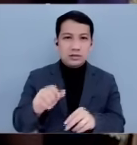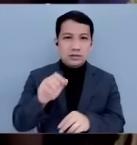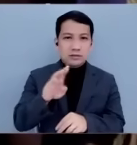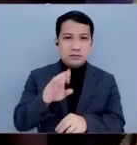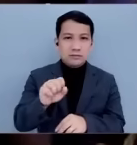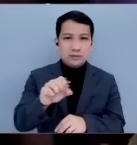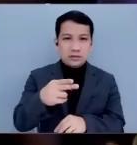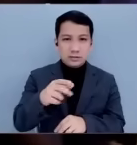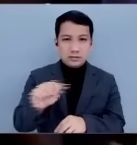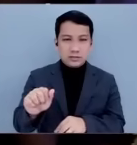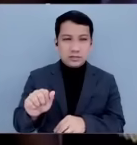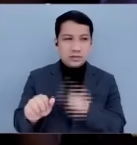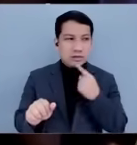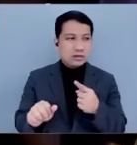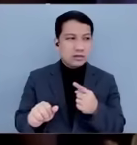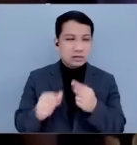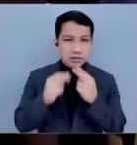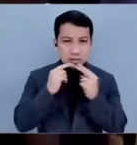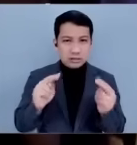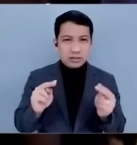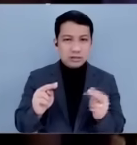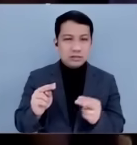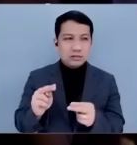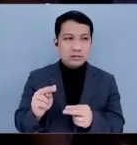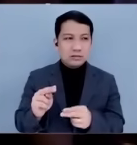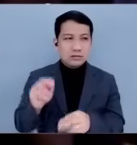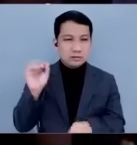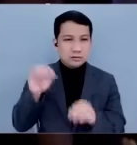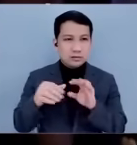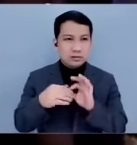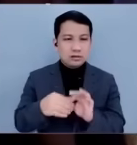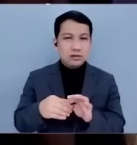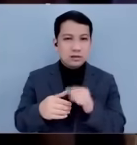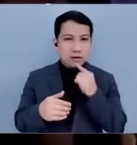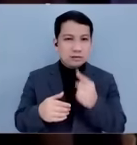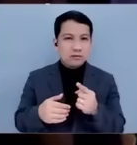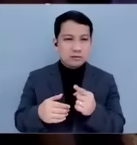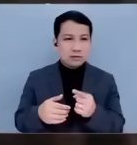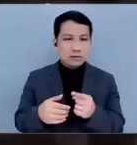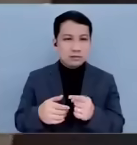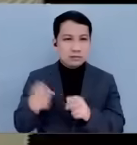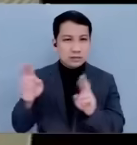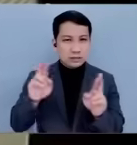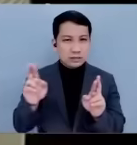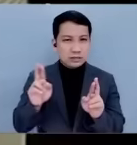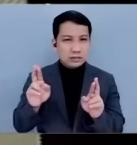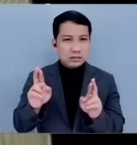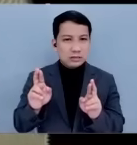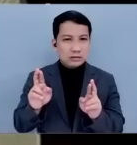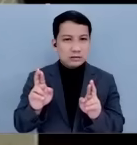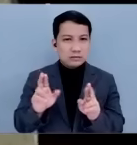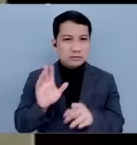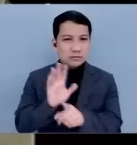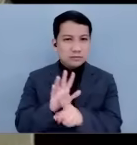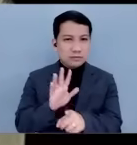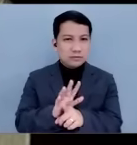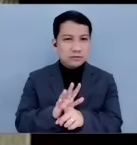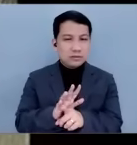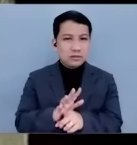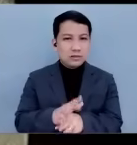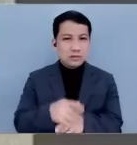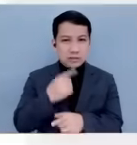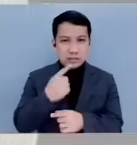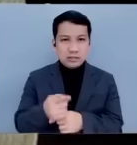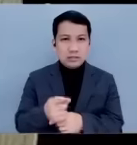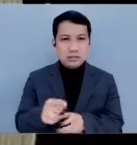ni Ana sa News 5, intense ang batuhan nila ng linya na dapat abangan ng fans. Grabe magbitaw ng linya din